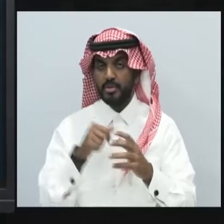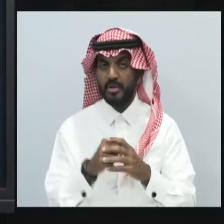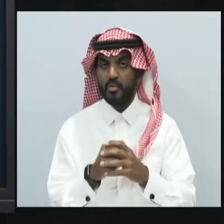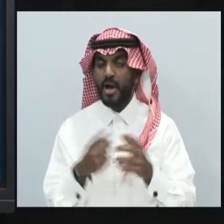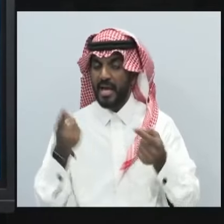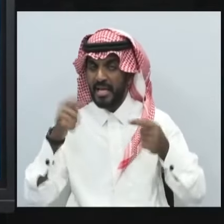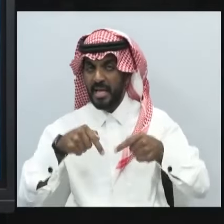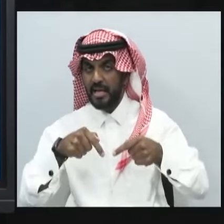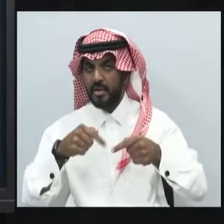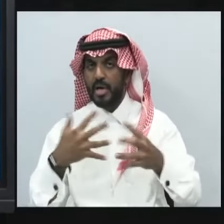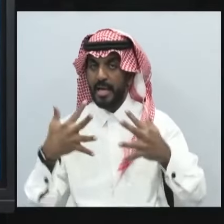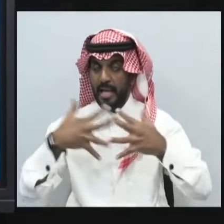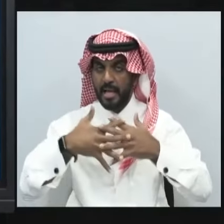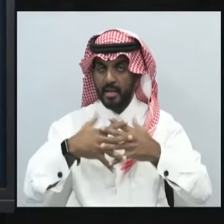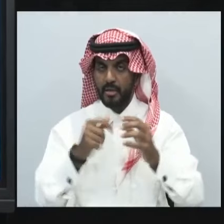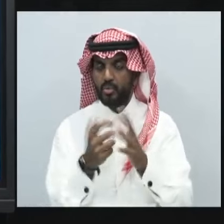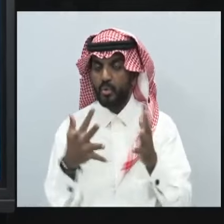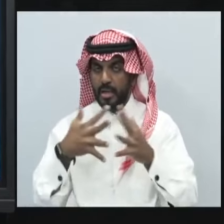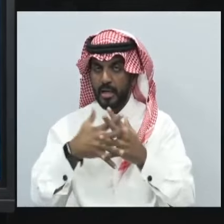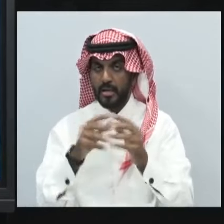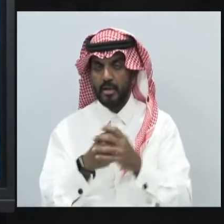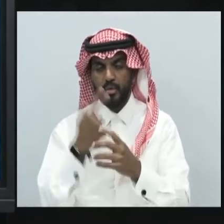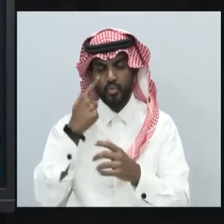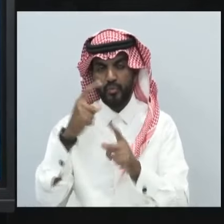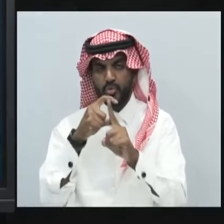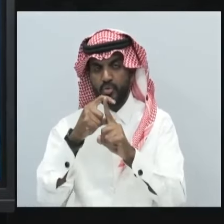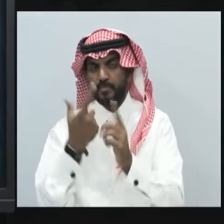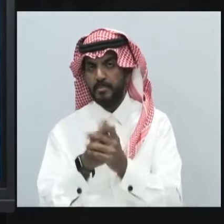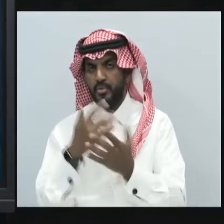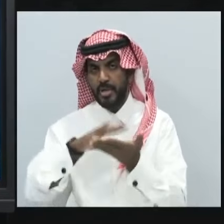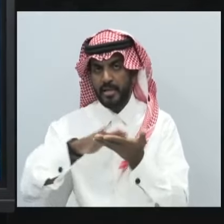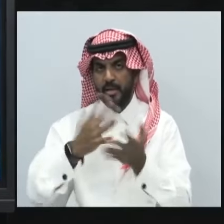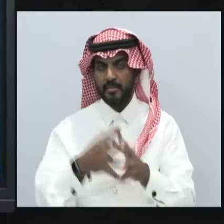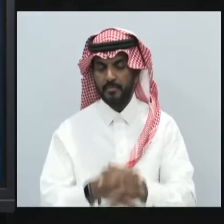ذلك الخسوف الكلي ان يشاهد الارض فيه